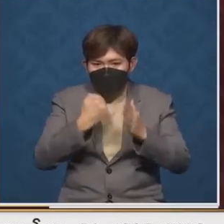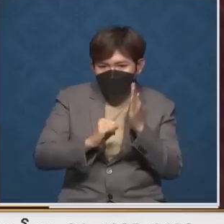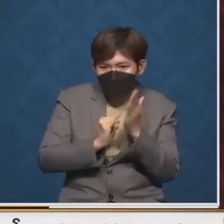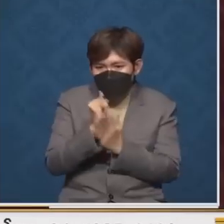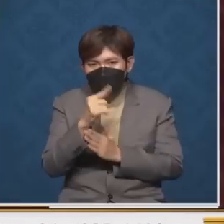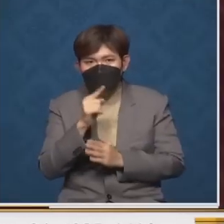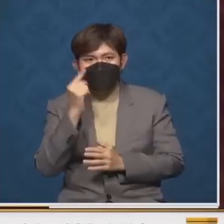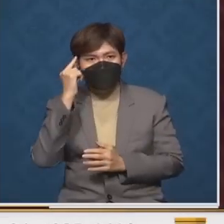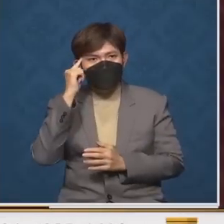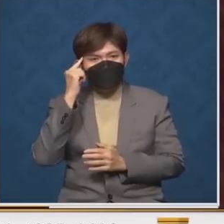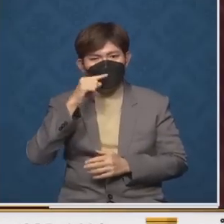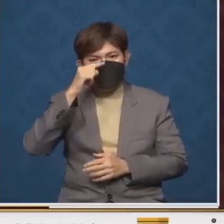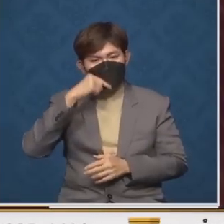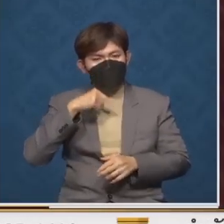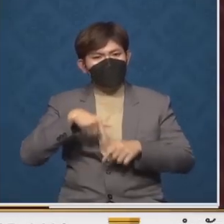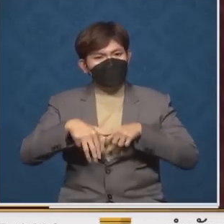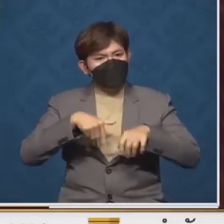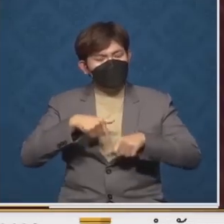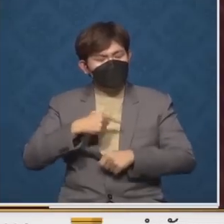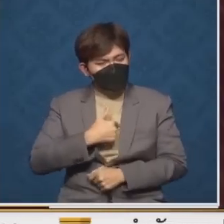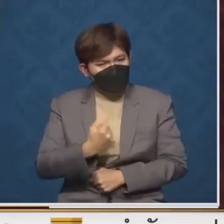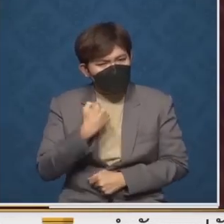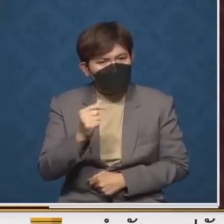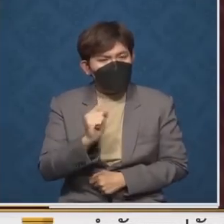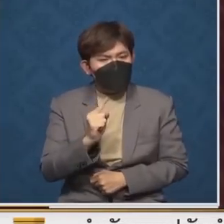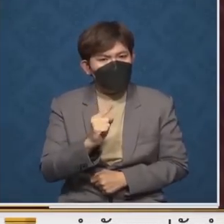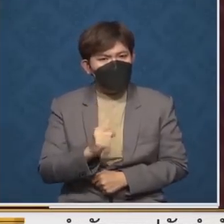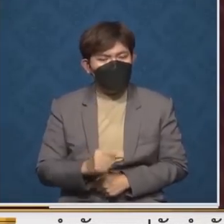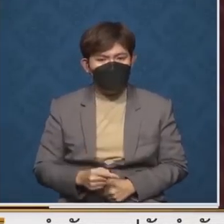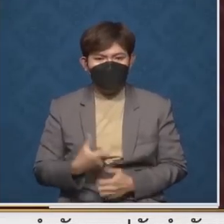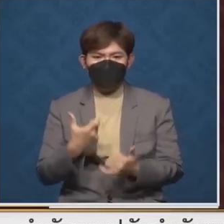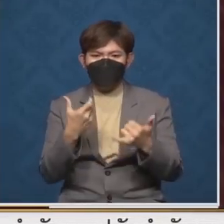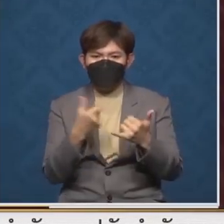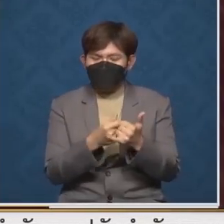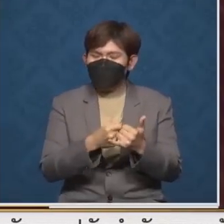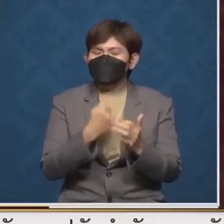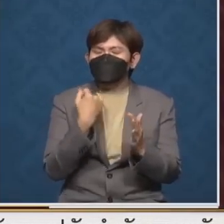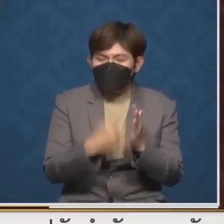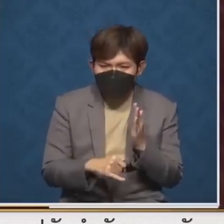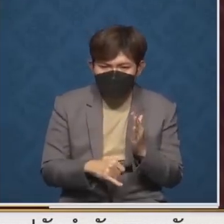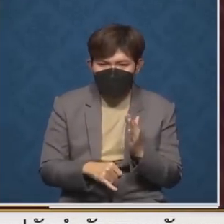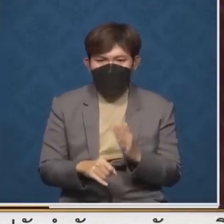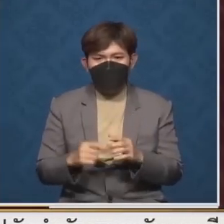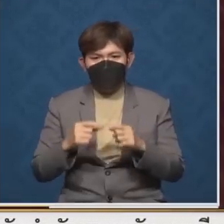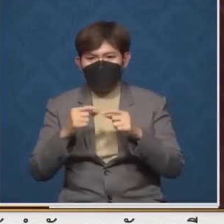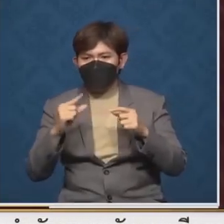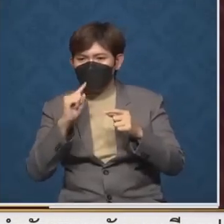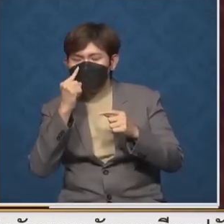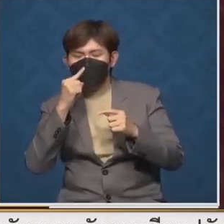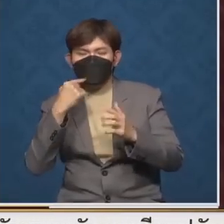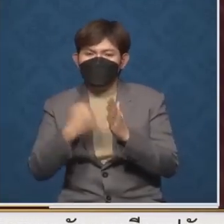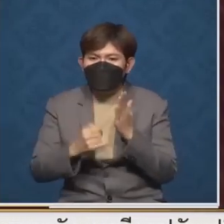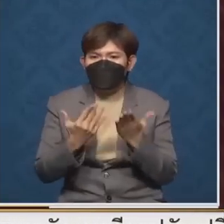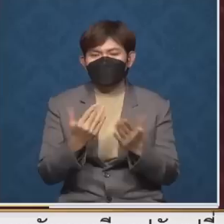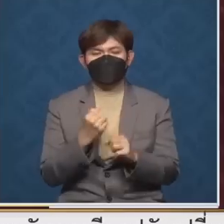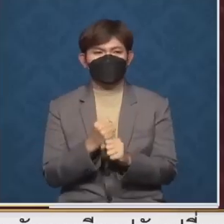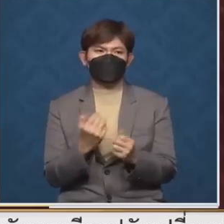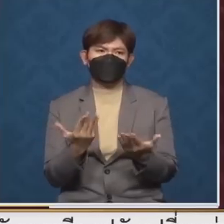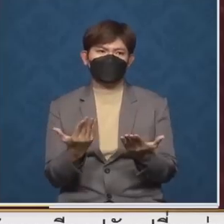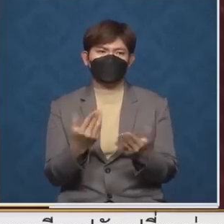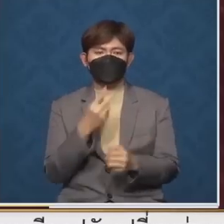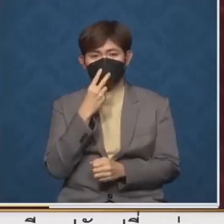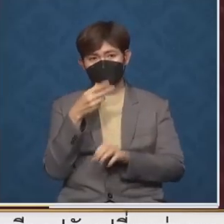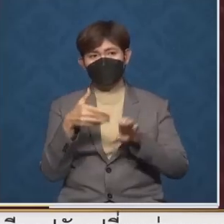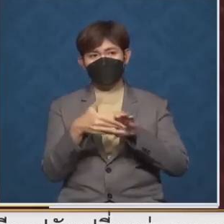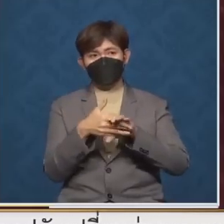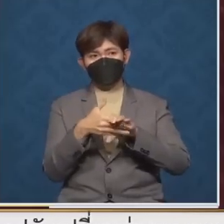ถกและคนไทยจะมั่นใจได้ไง Vaccin ก็ตัดสินใจผิดมาซืนเรื่องนี้ก็ตัดสนใจผิดีกไปดูสลายแผ็นต่ไปครั